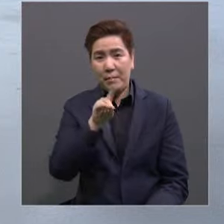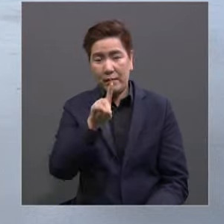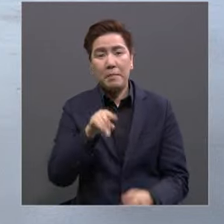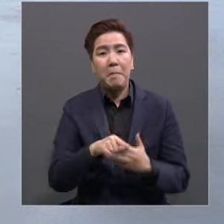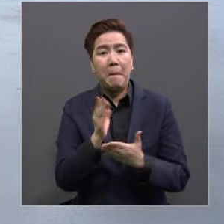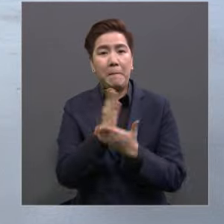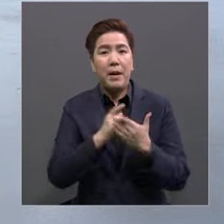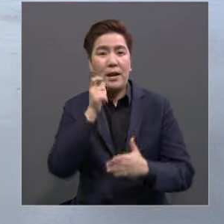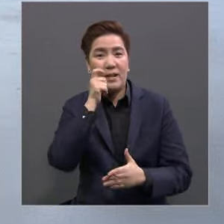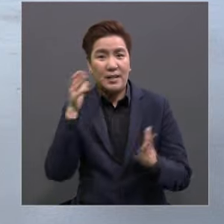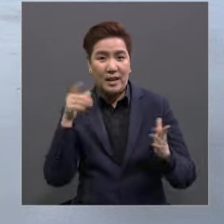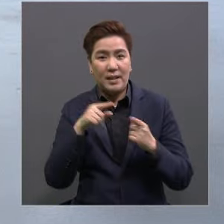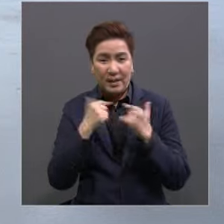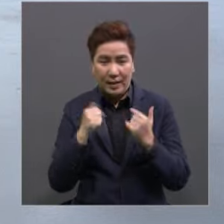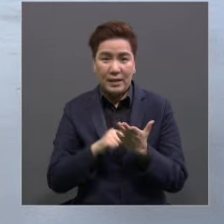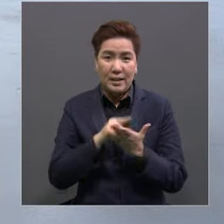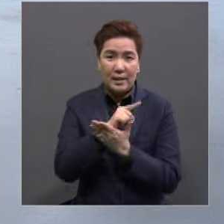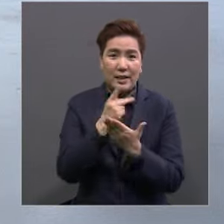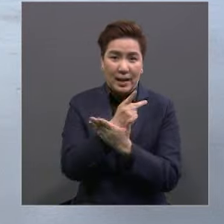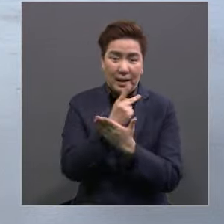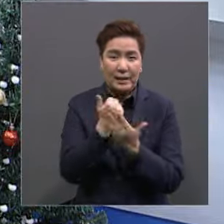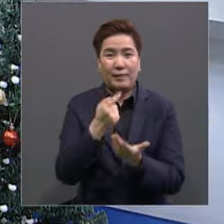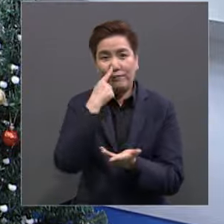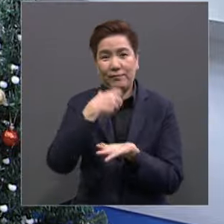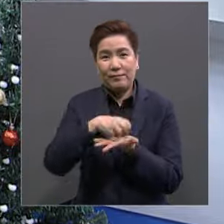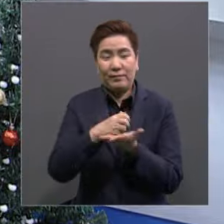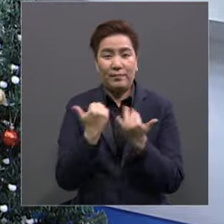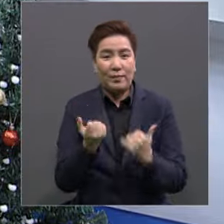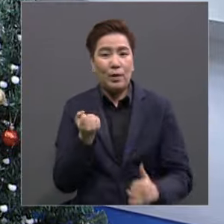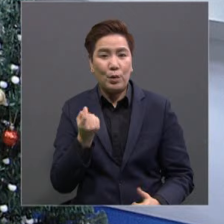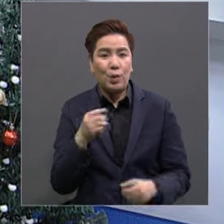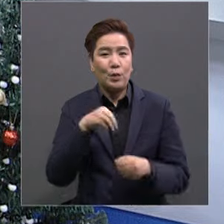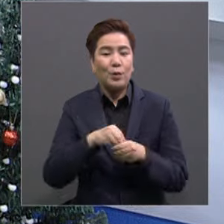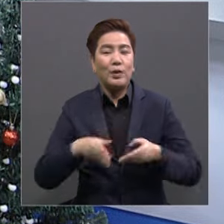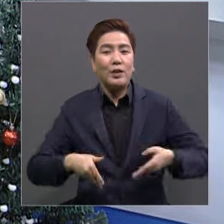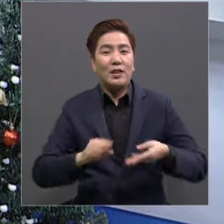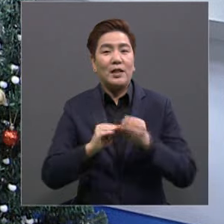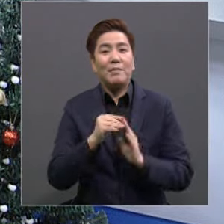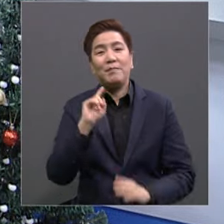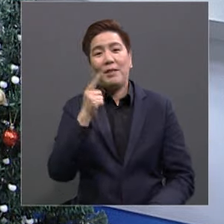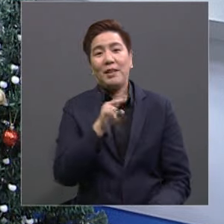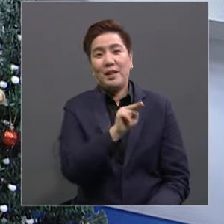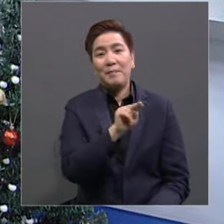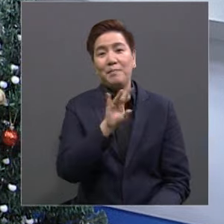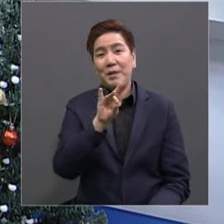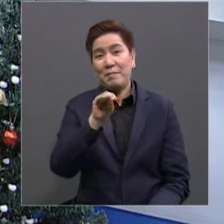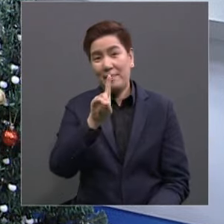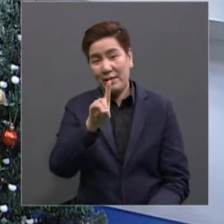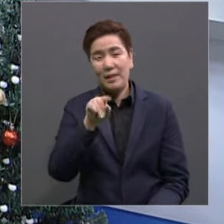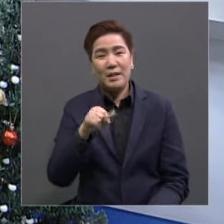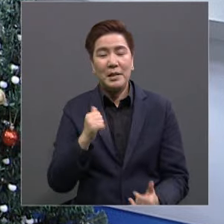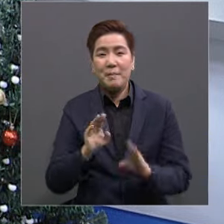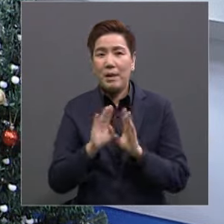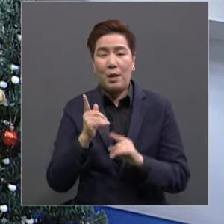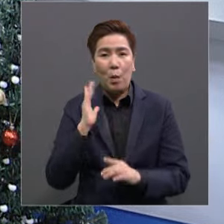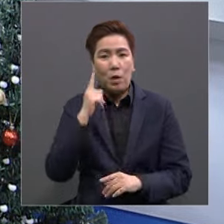าญจนบุรีครับ ขอบคุณมากครับคุณพิษณุสอนยางสูงนะครับรายงานมาจากที่มอเตอร์เวย์เส้นใหม่เลยนะครับ M81 เพิ่งเปิดเมื่อวานวันแรก